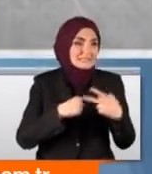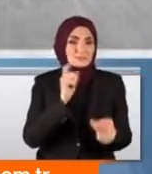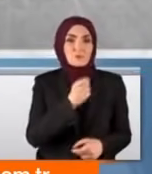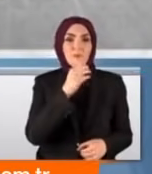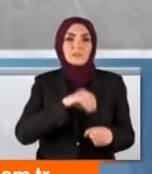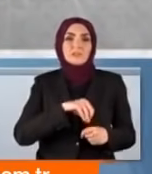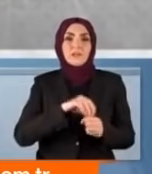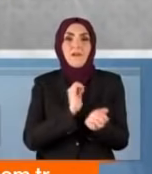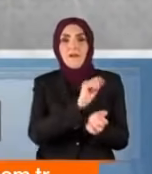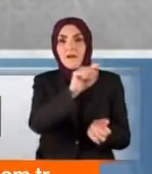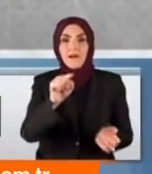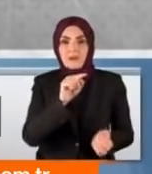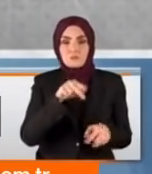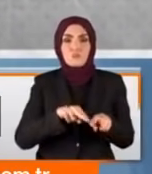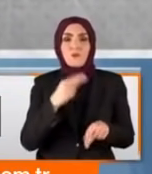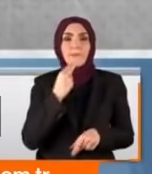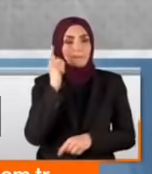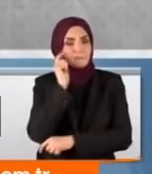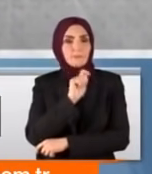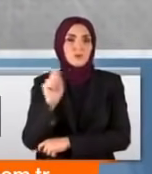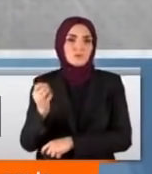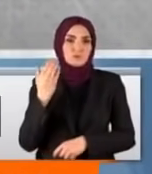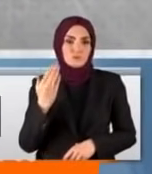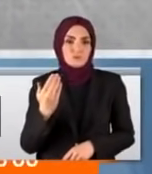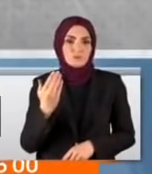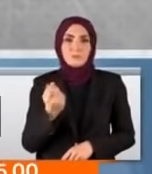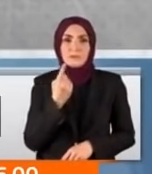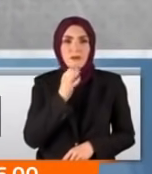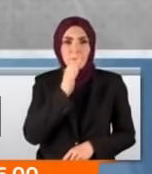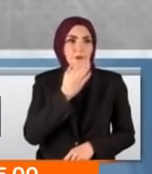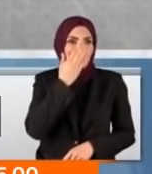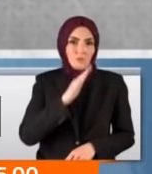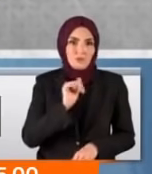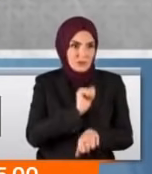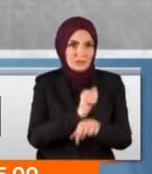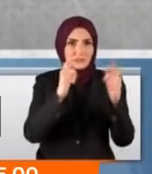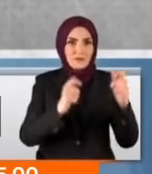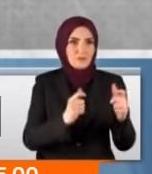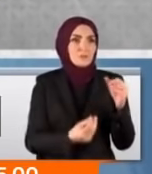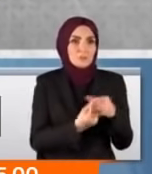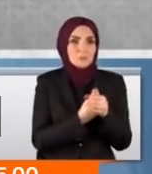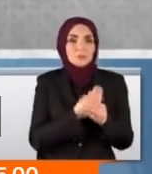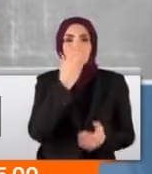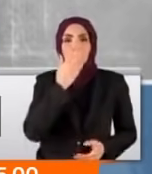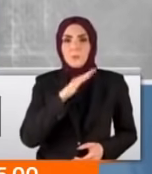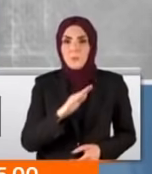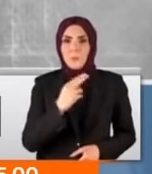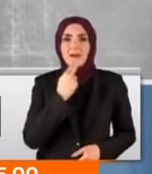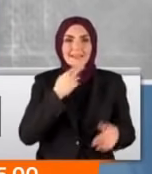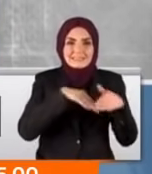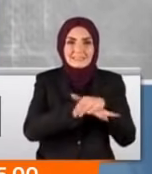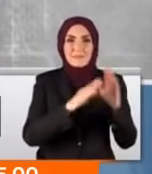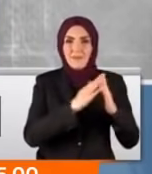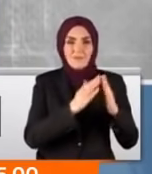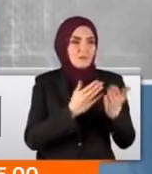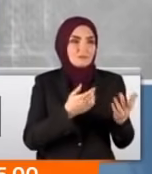çaldı. Kendisinden bir haber alamıyoruz. Cezaevinde olsa cezaevinde olduğu ortaya çıkardı. Kadın sığınma evinde olsa kadın sığınma evinde olduğu ortaya çıkardı. Görüştüğü bir tane